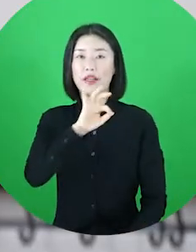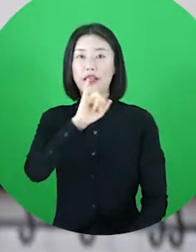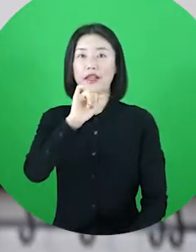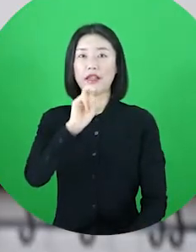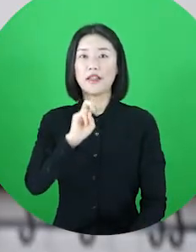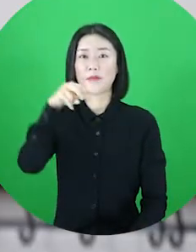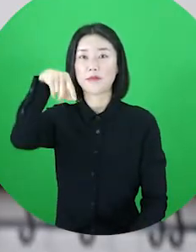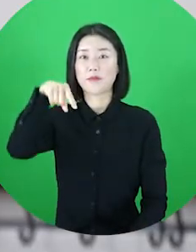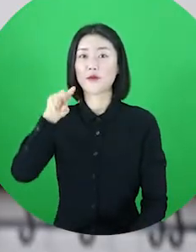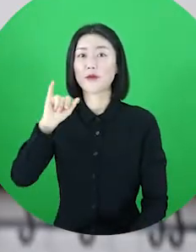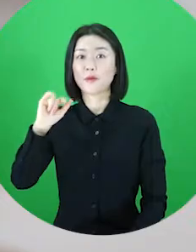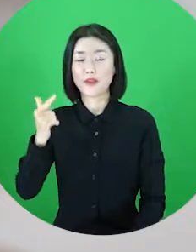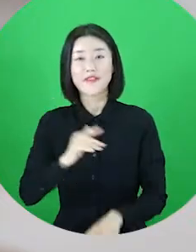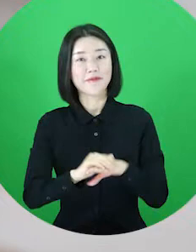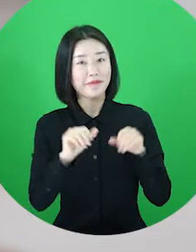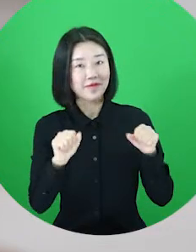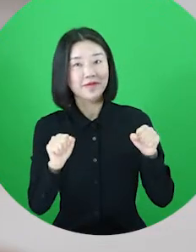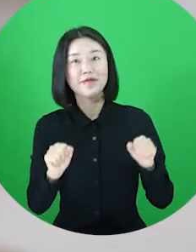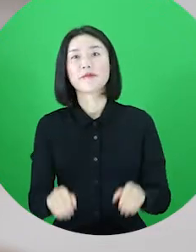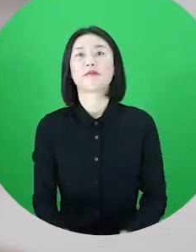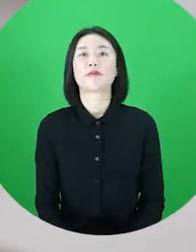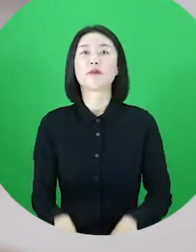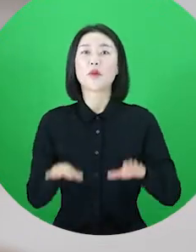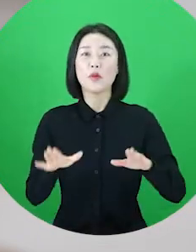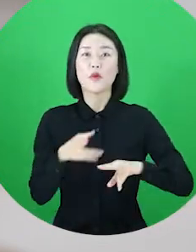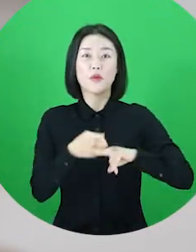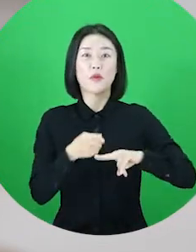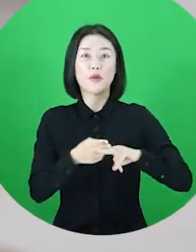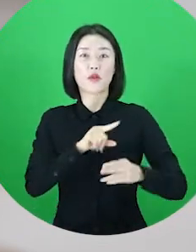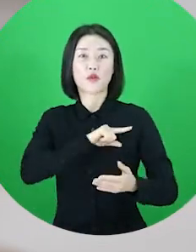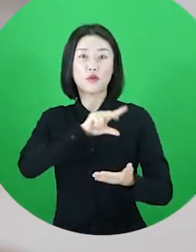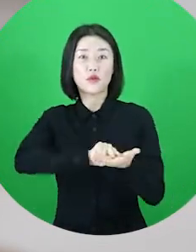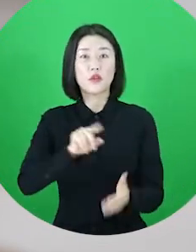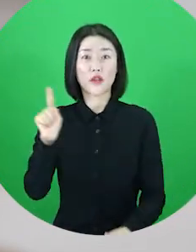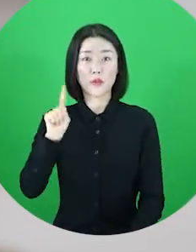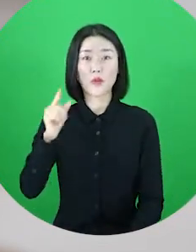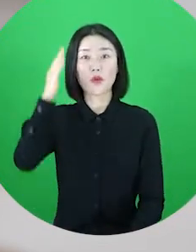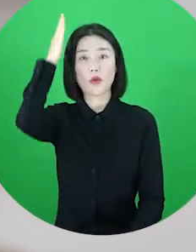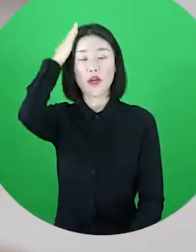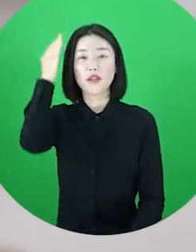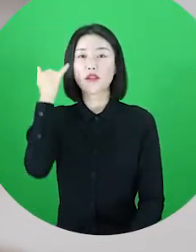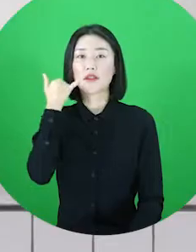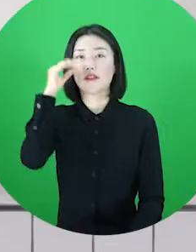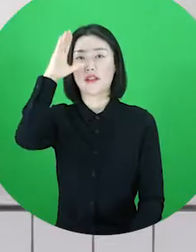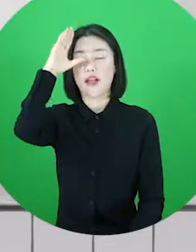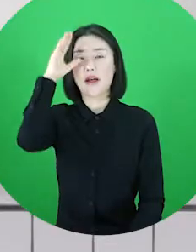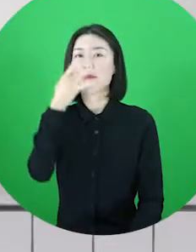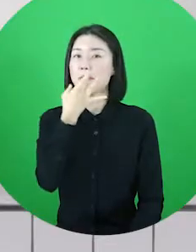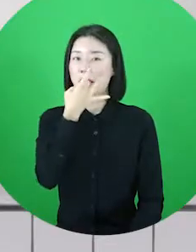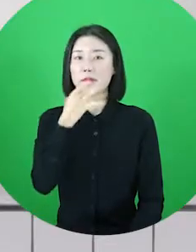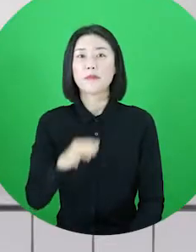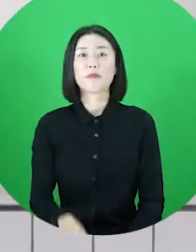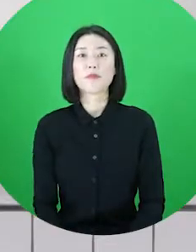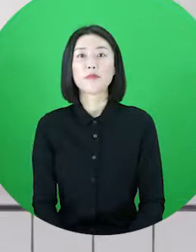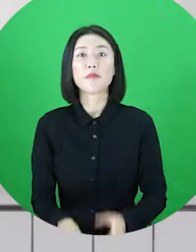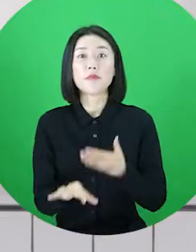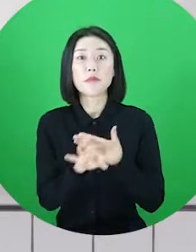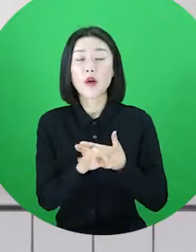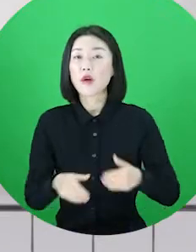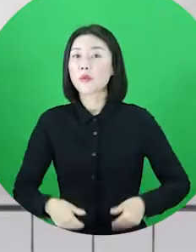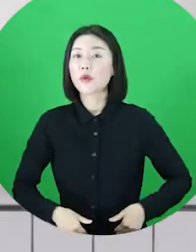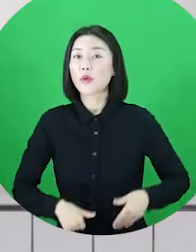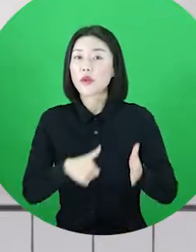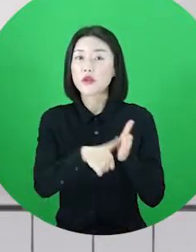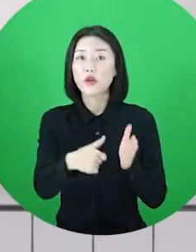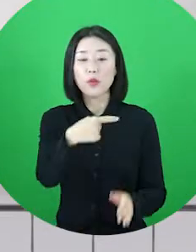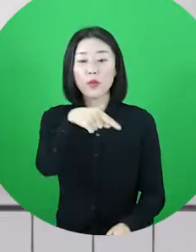네, 안녕하세요. 오늘 만들 요리는 바로 간장 계란밥이에요. 그럼 간장 계란밥에는 어떤